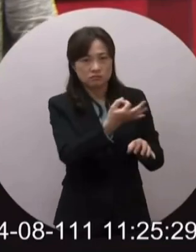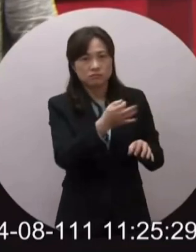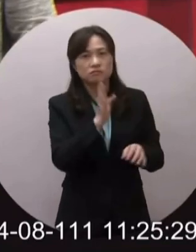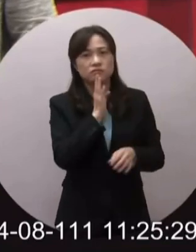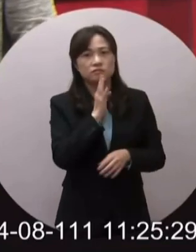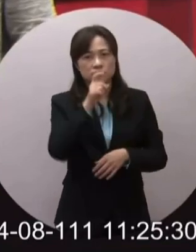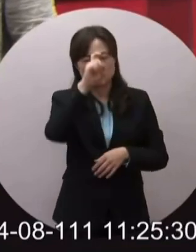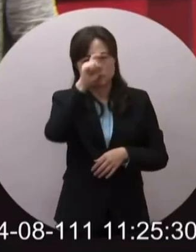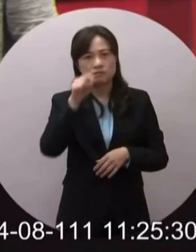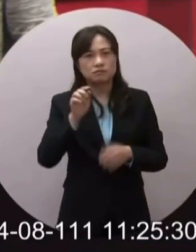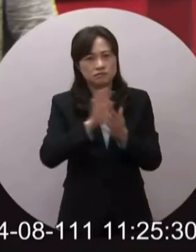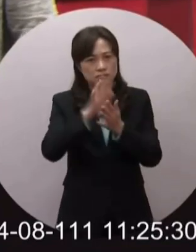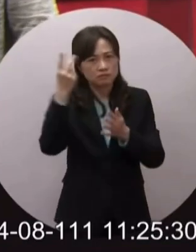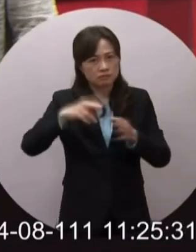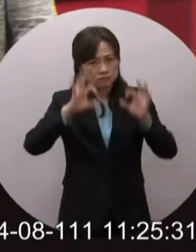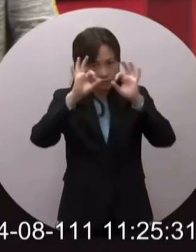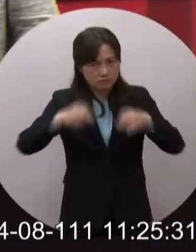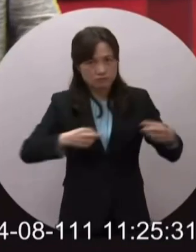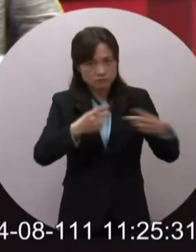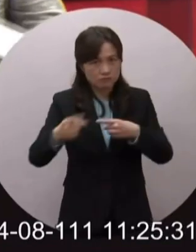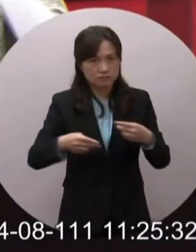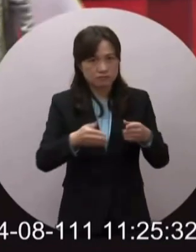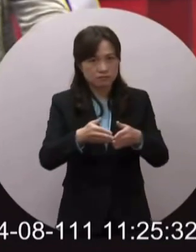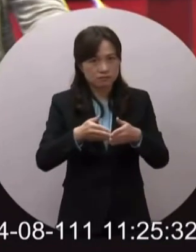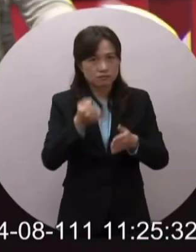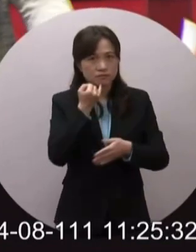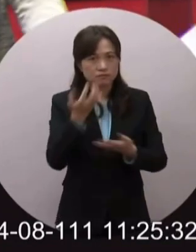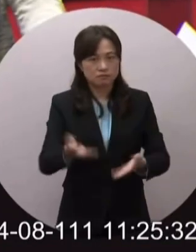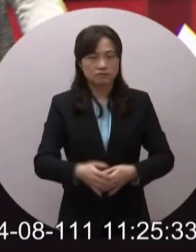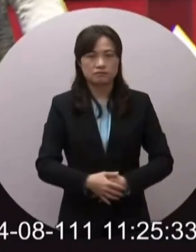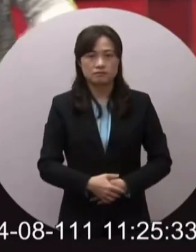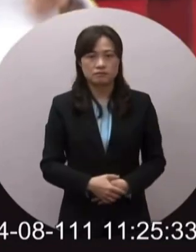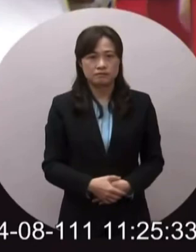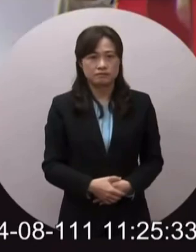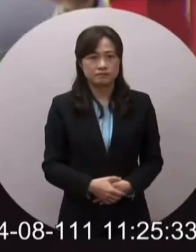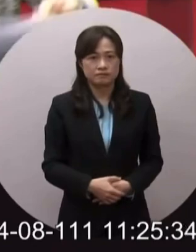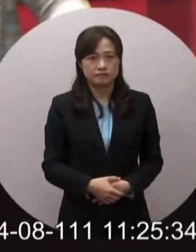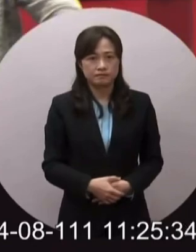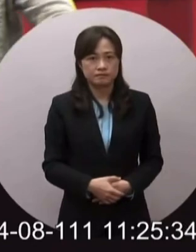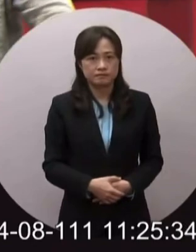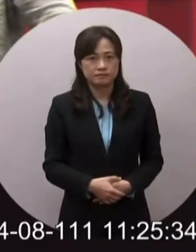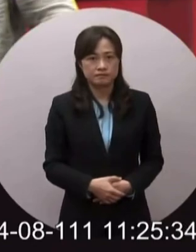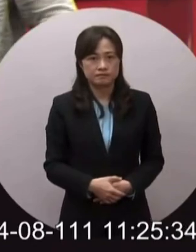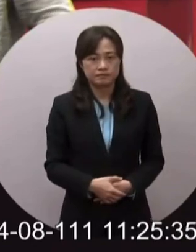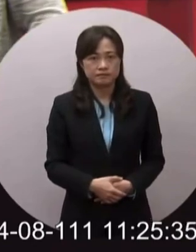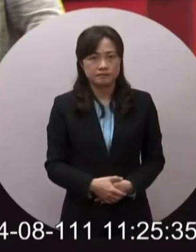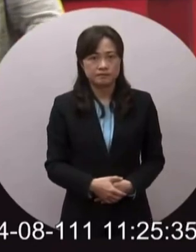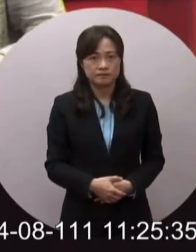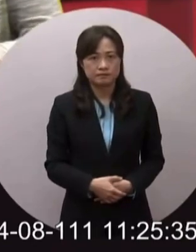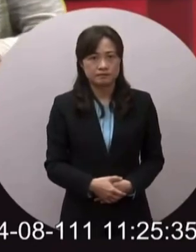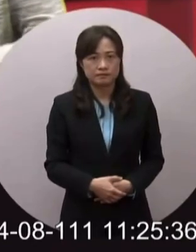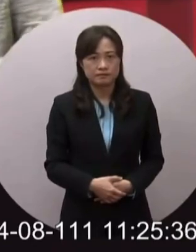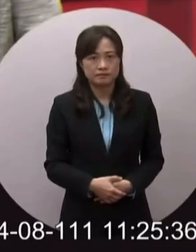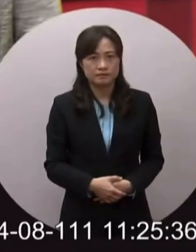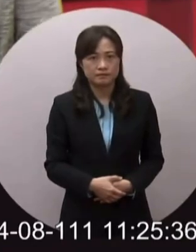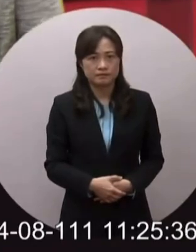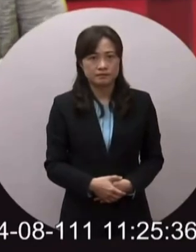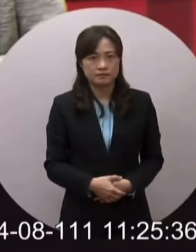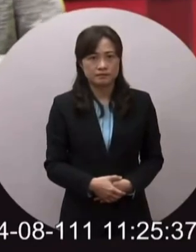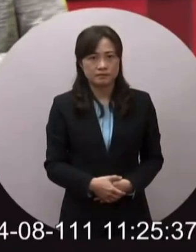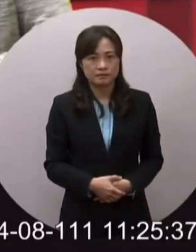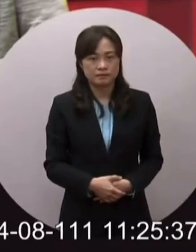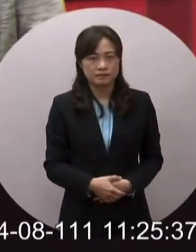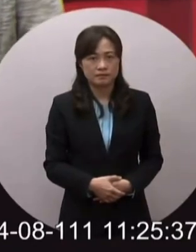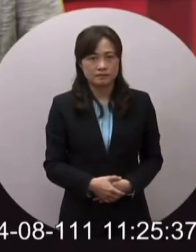上实际用电的状况，可以吗？ 很谢谢院这个委员这样子的执行哦，非常好。一方面